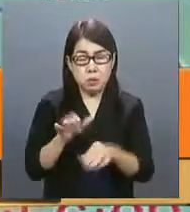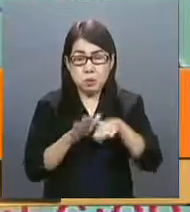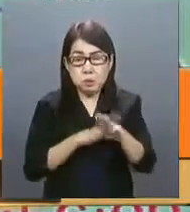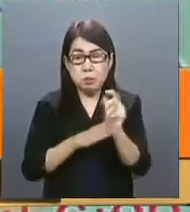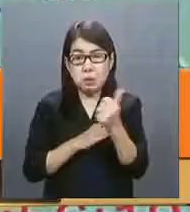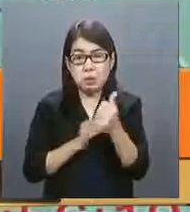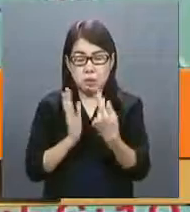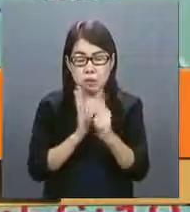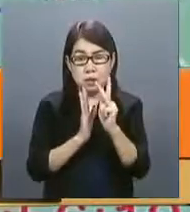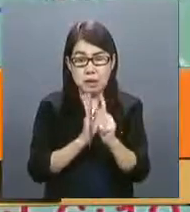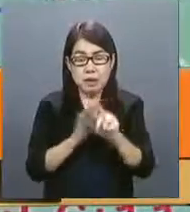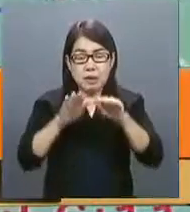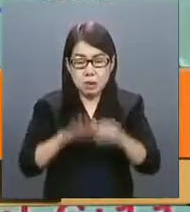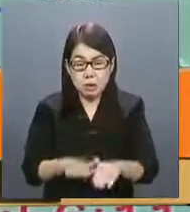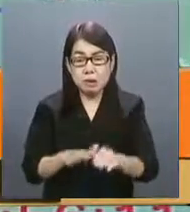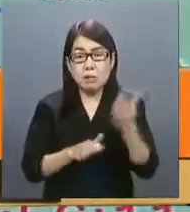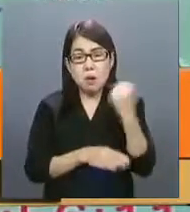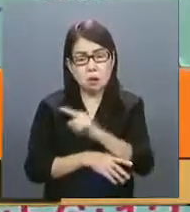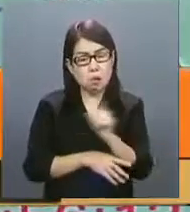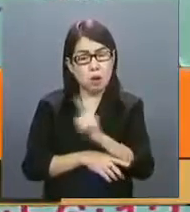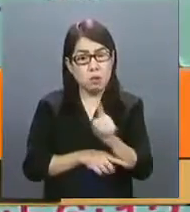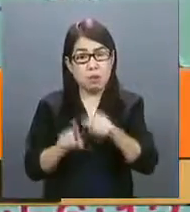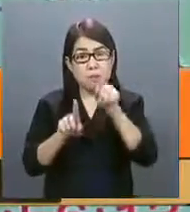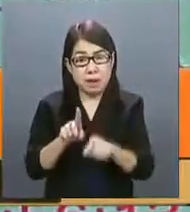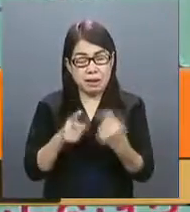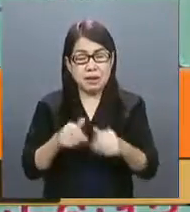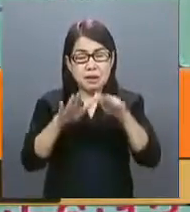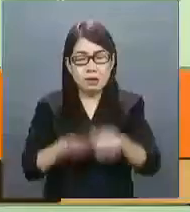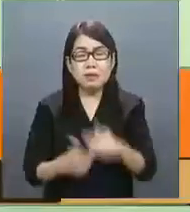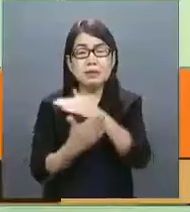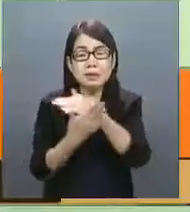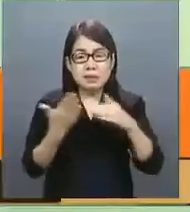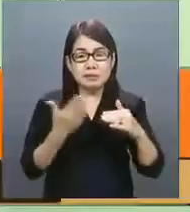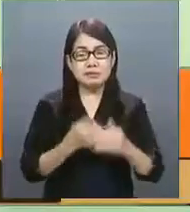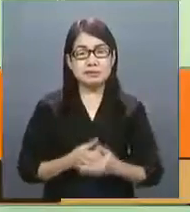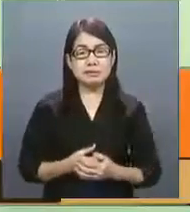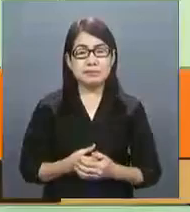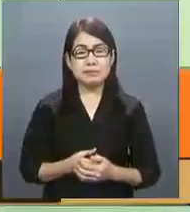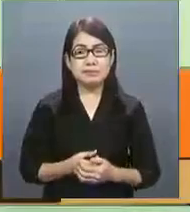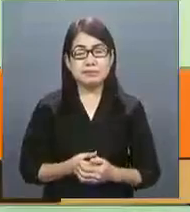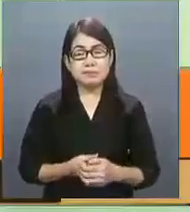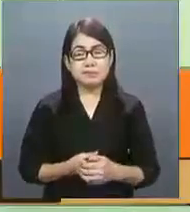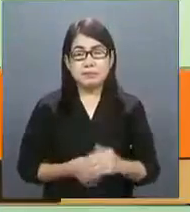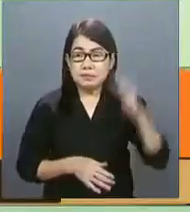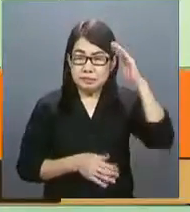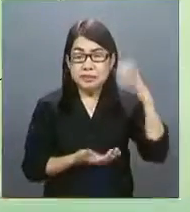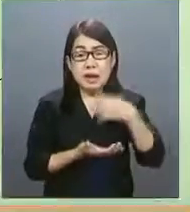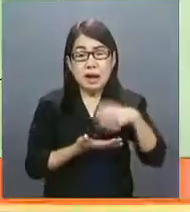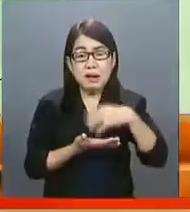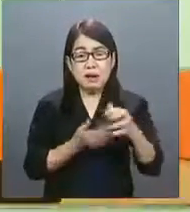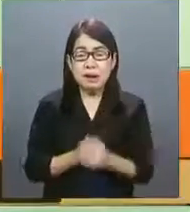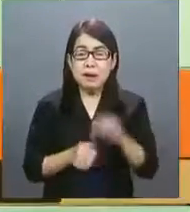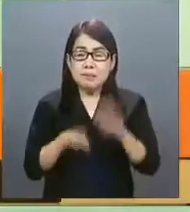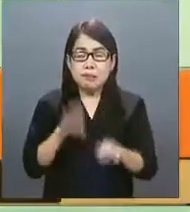นแก่นลดลงจาก 1,000 คันต่อวันเหลือเพียงครึ่งหนึ่งเท่านั้น ซึ่งเฉลี่ยแล้วตอนนี้เราทำใบสั่งอยู่ที่เฉลี่